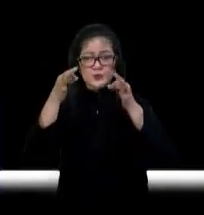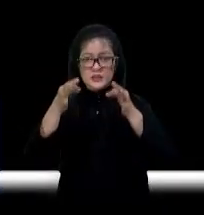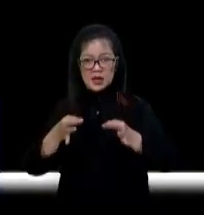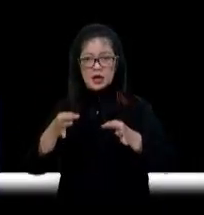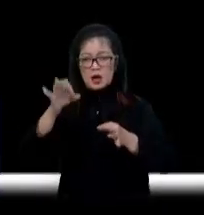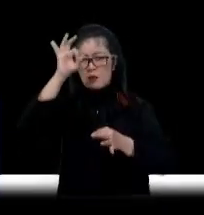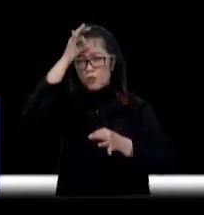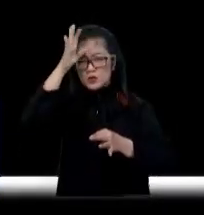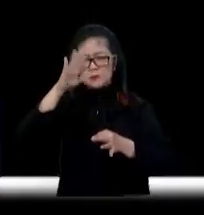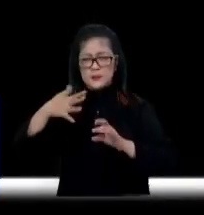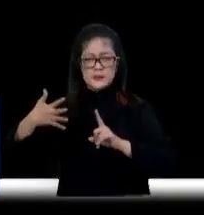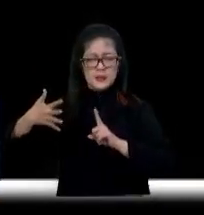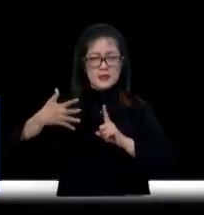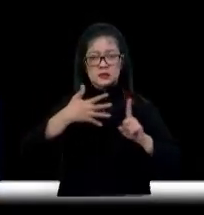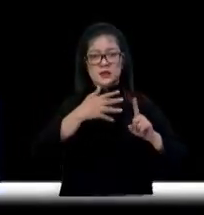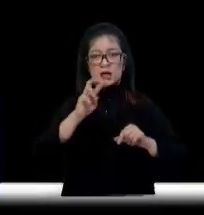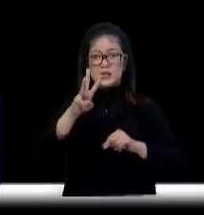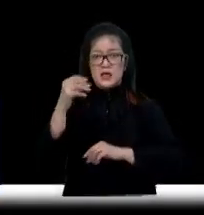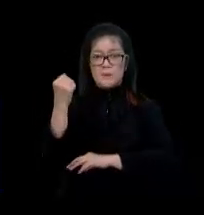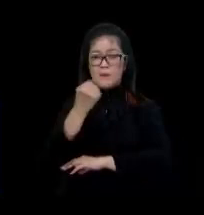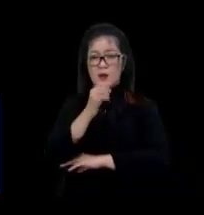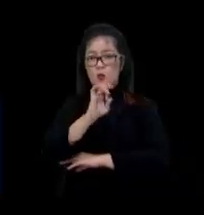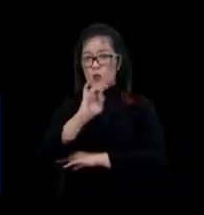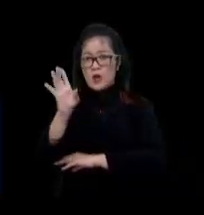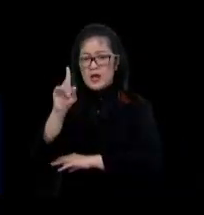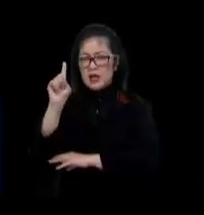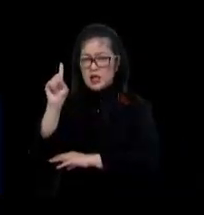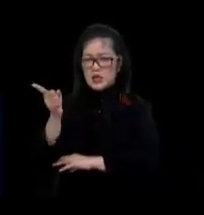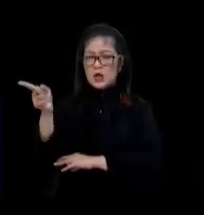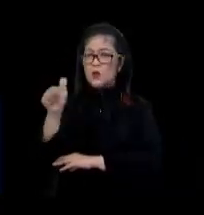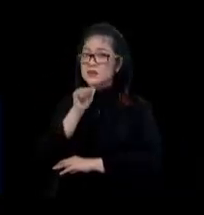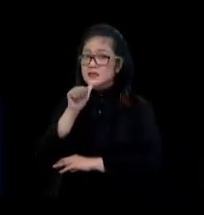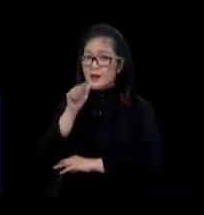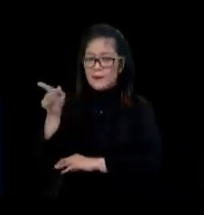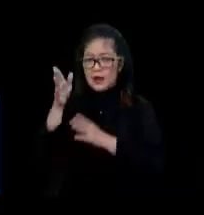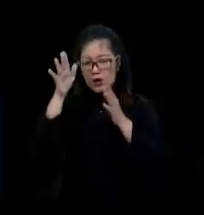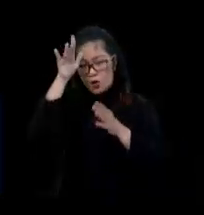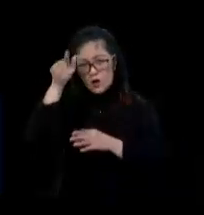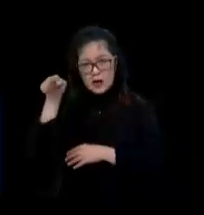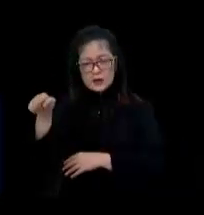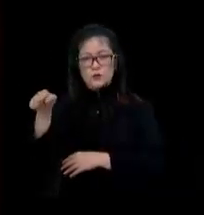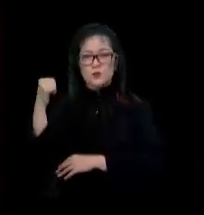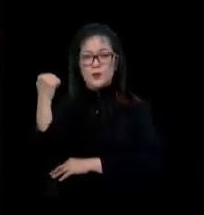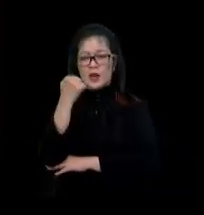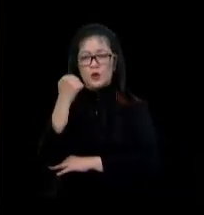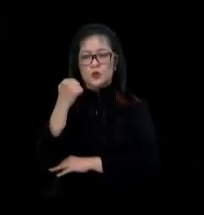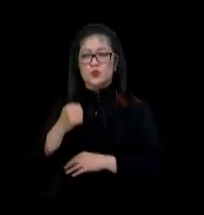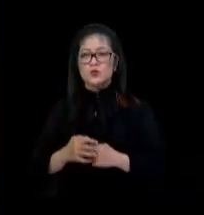tahun penjara. Polisi masih mengejar 3 pelaku lainnya yang telah diketahui identitasnya.